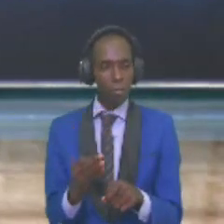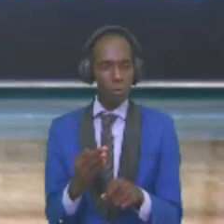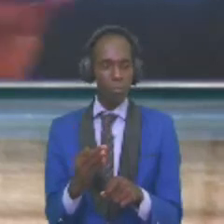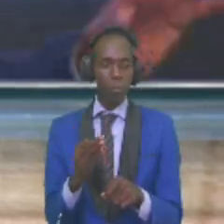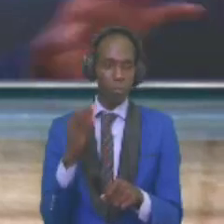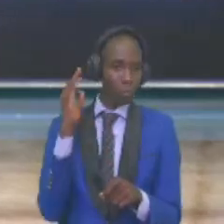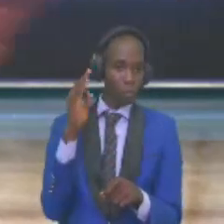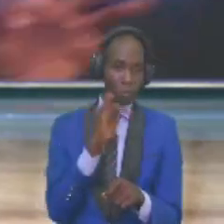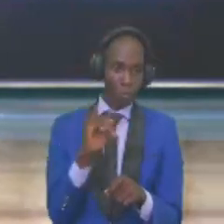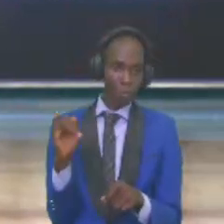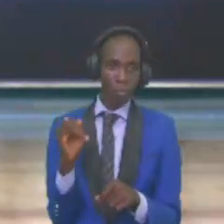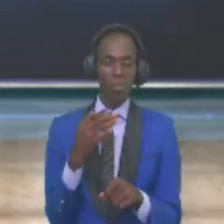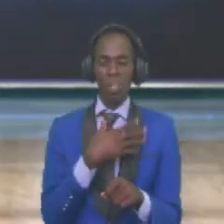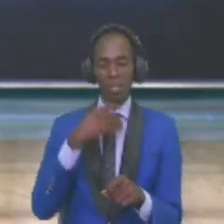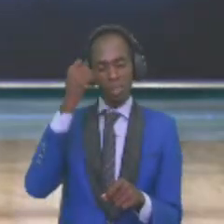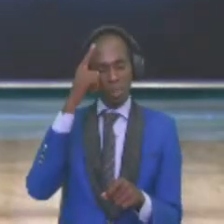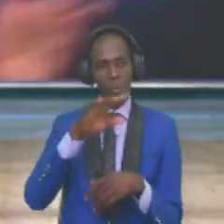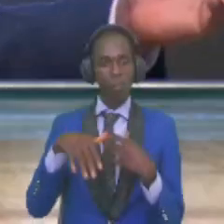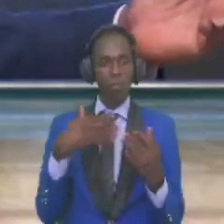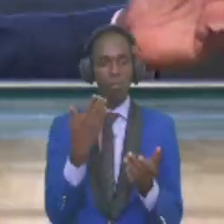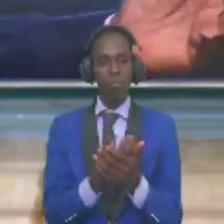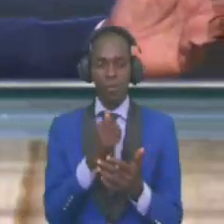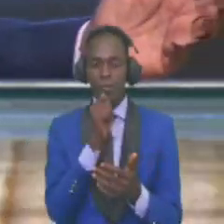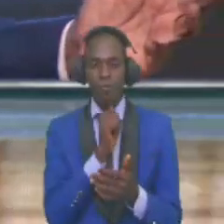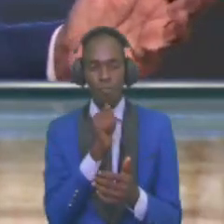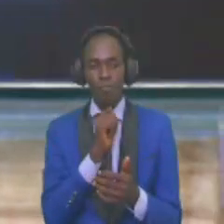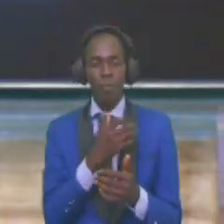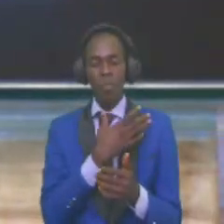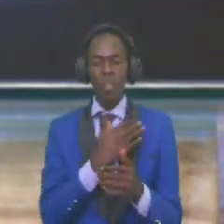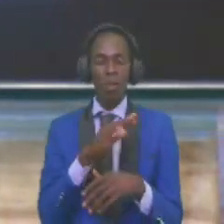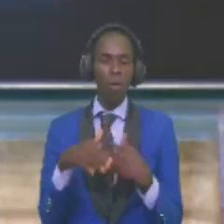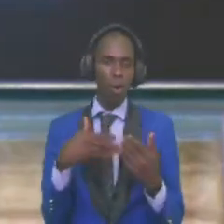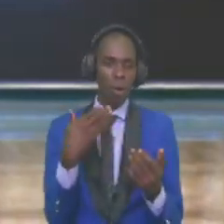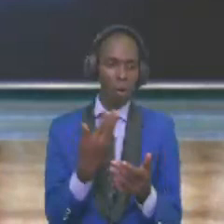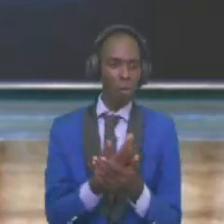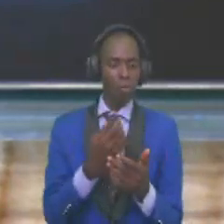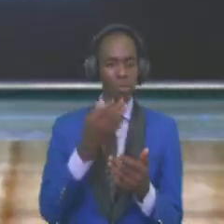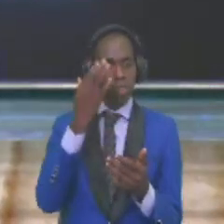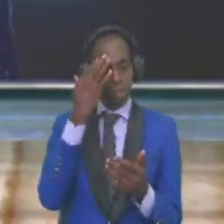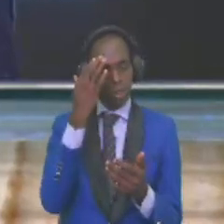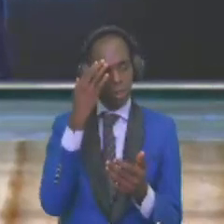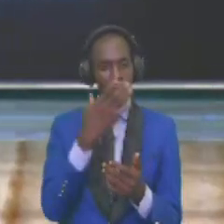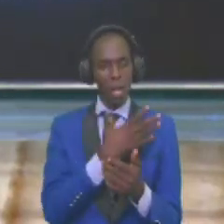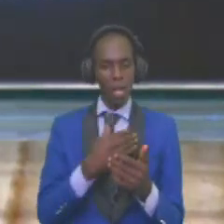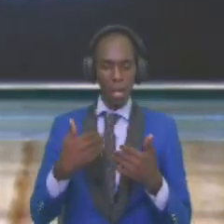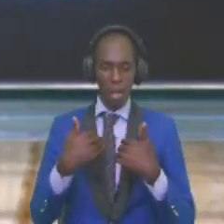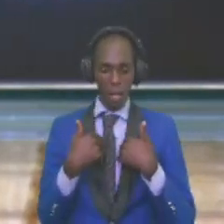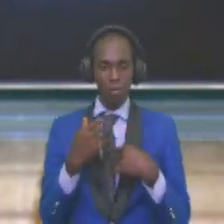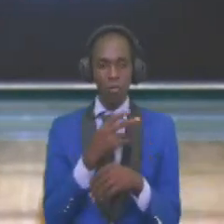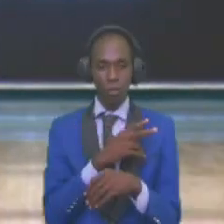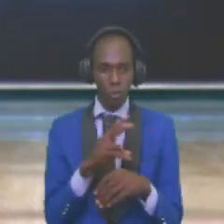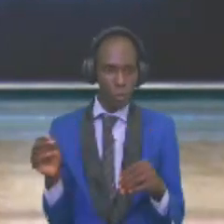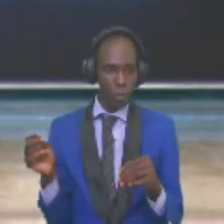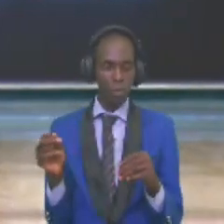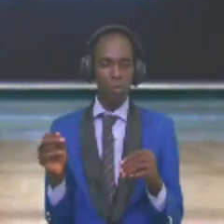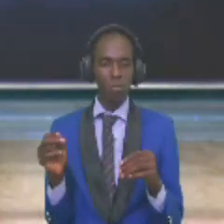prophétie la science de tous les mystères et toute la connaissance quand j'aurai même toute